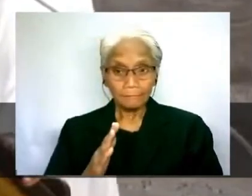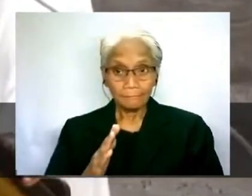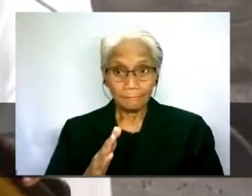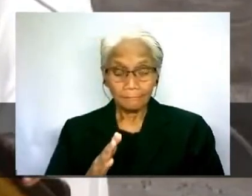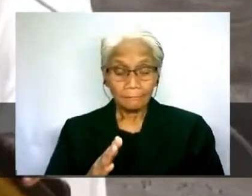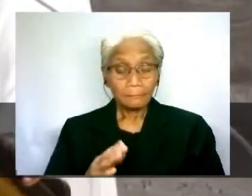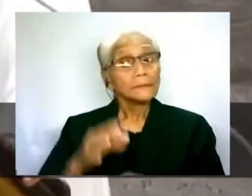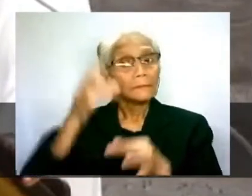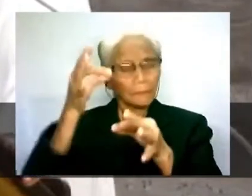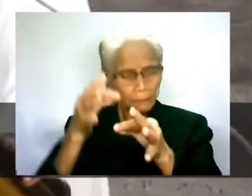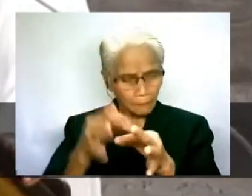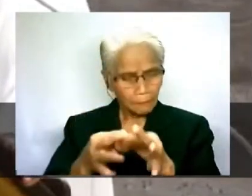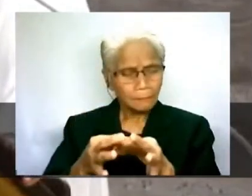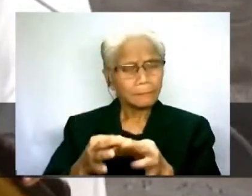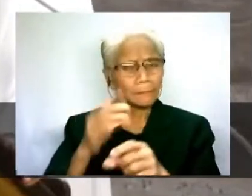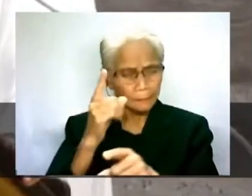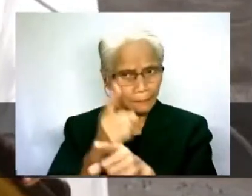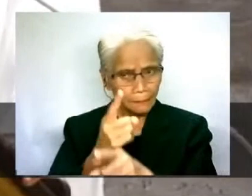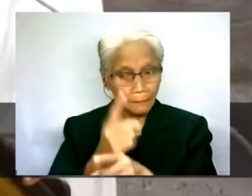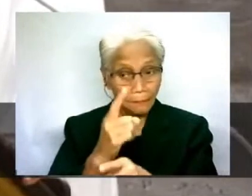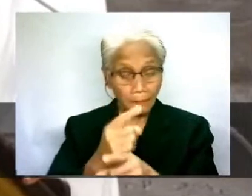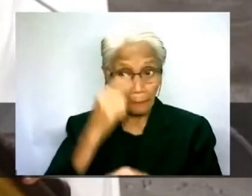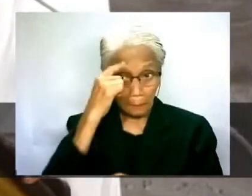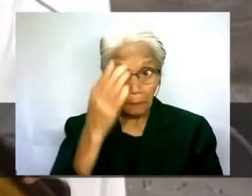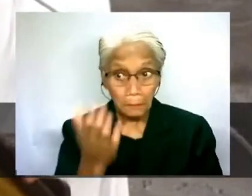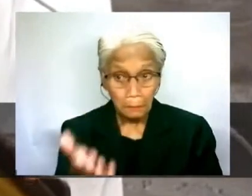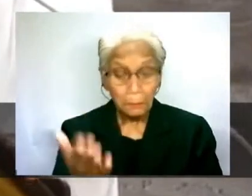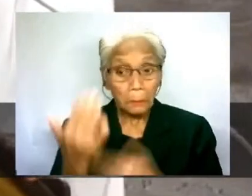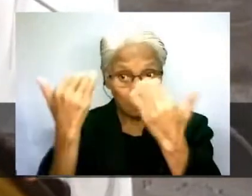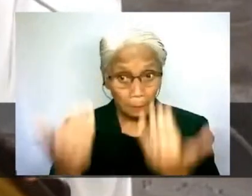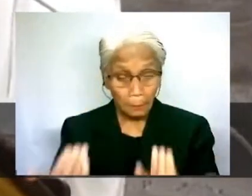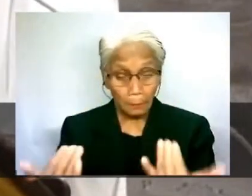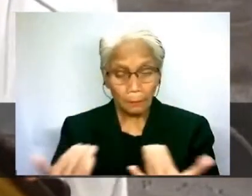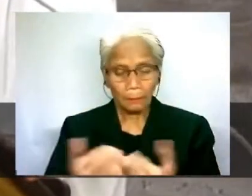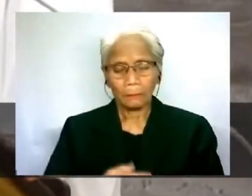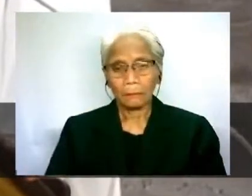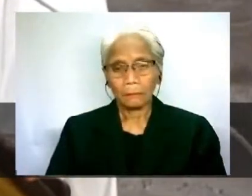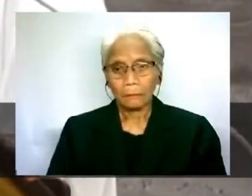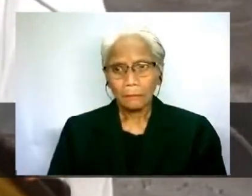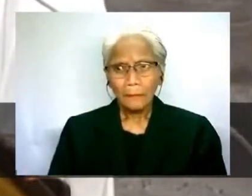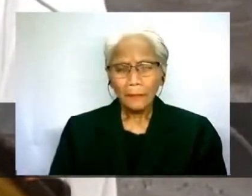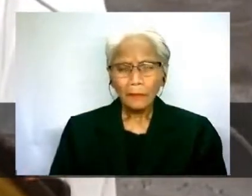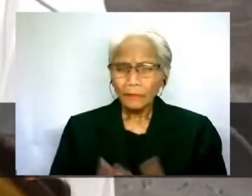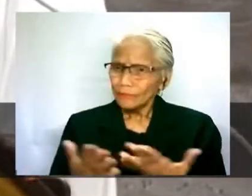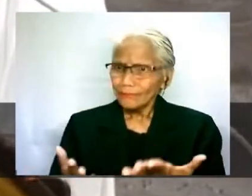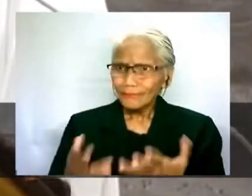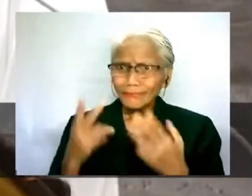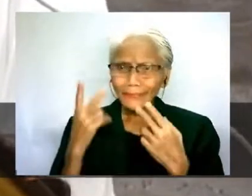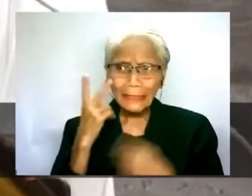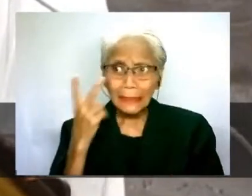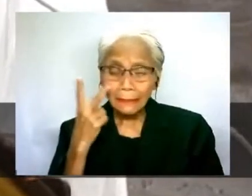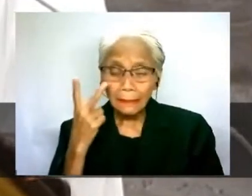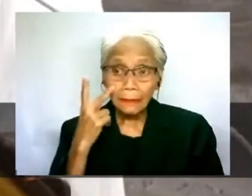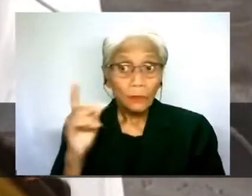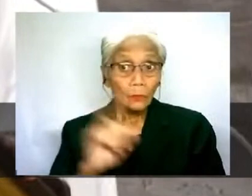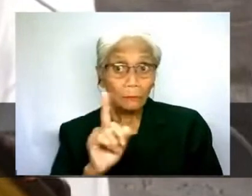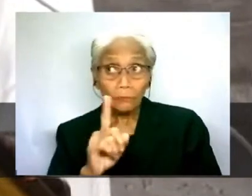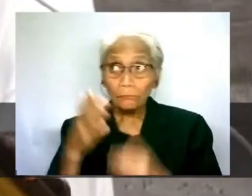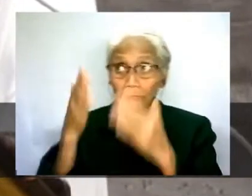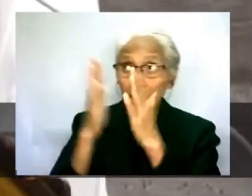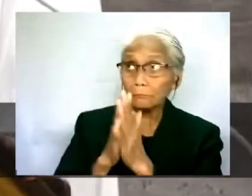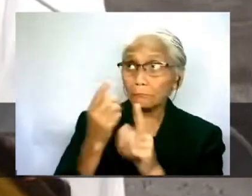at nararapat sa iyo ngayon. Kaya tingnan din natin ang hinihingi natin sa Diyos.